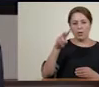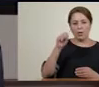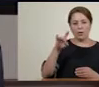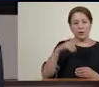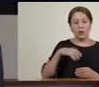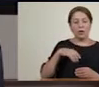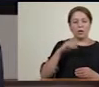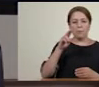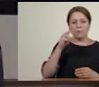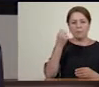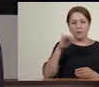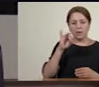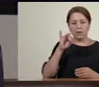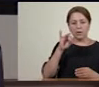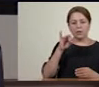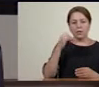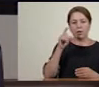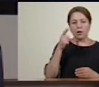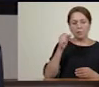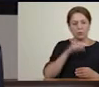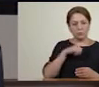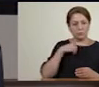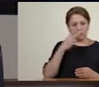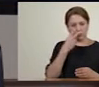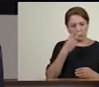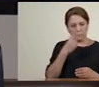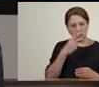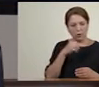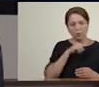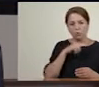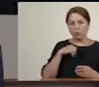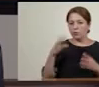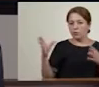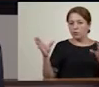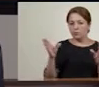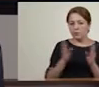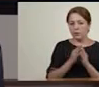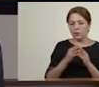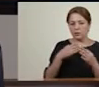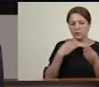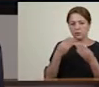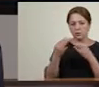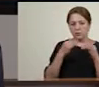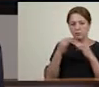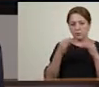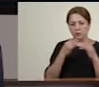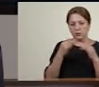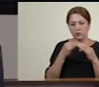payg'ambarimizning o'zlarini ko'rgan, o'zlari bilan suhbatda bo'lgan